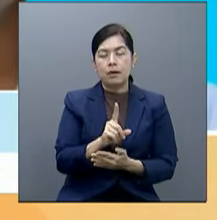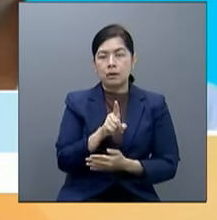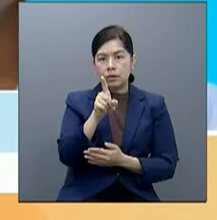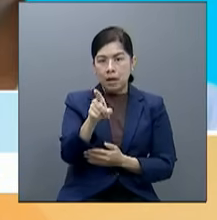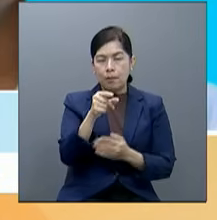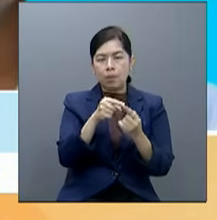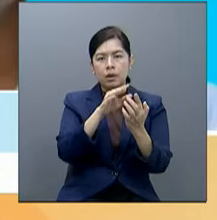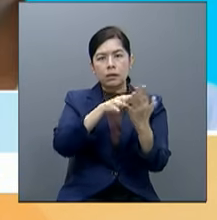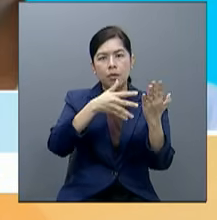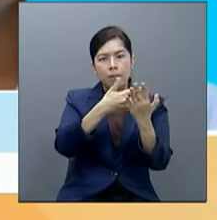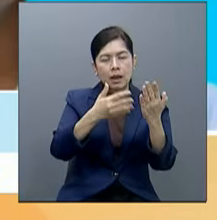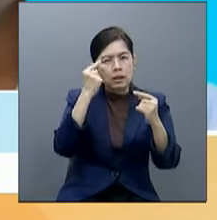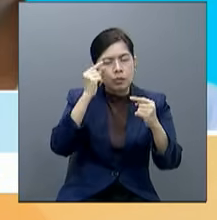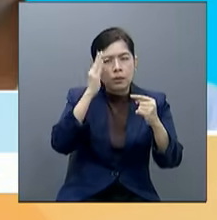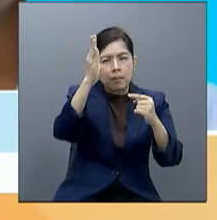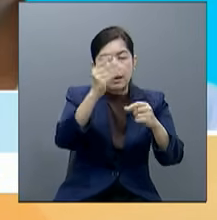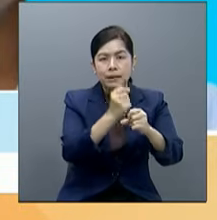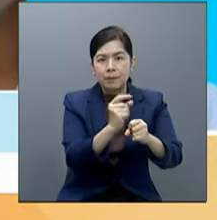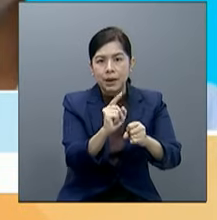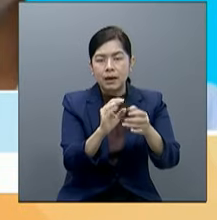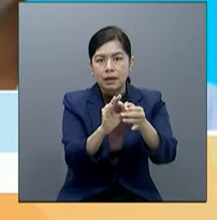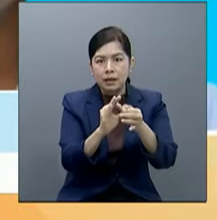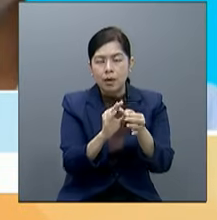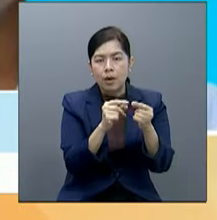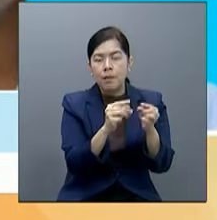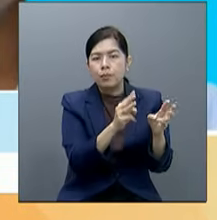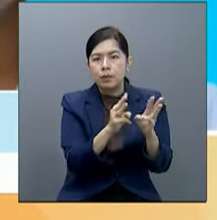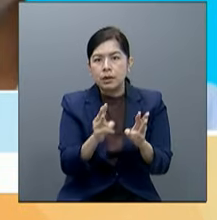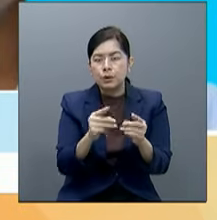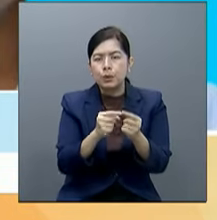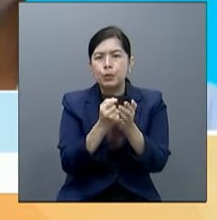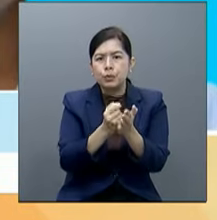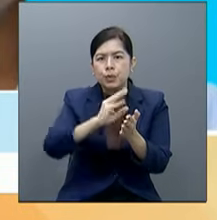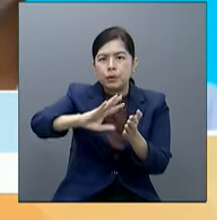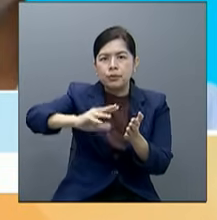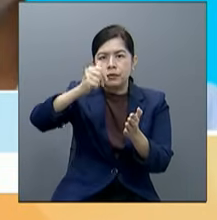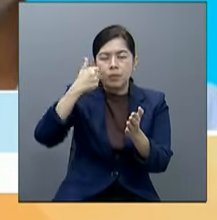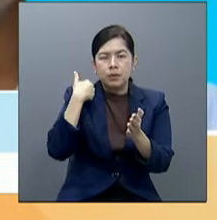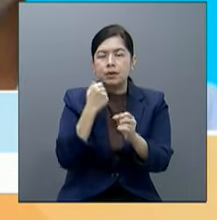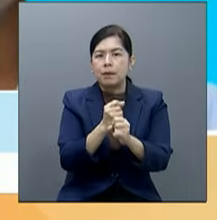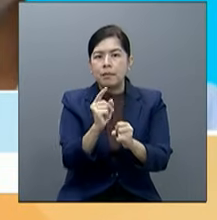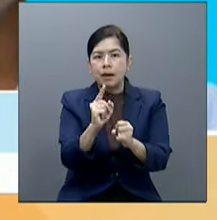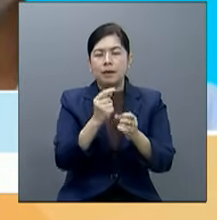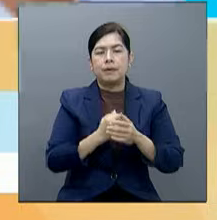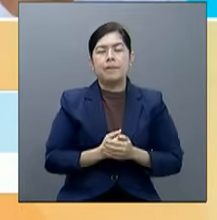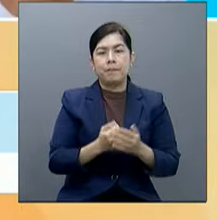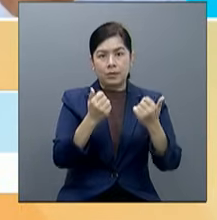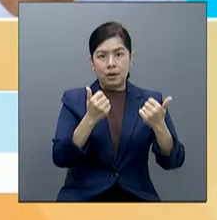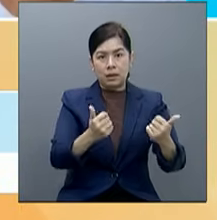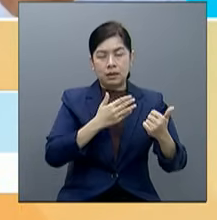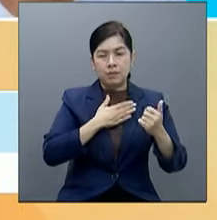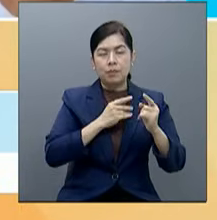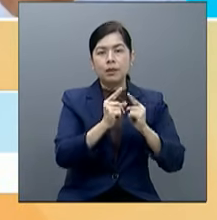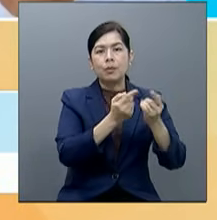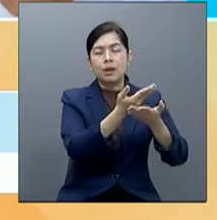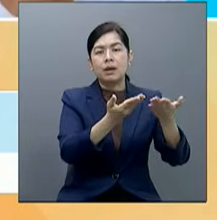อไปยังไงบ้างอะคะเรื่องของการฟื้นฟูเยียวยาหลังจากนี้ด้วย คือตอนนี้จากที่ได้คุยกันค